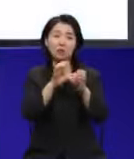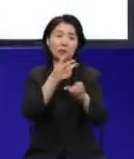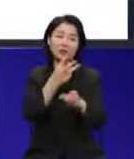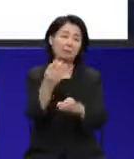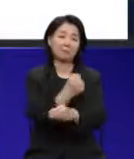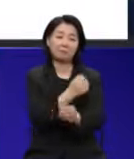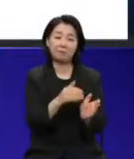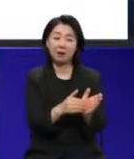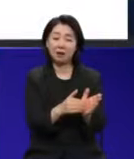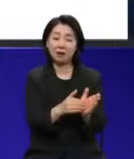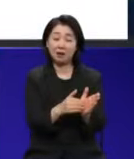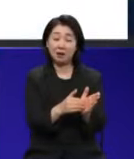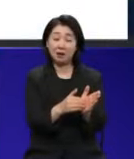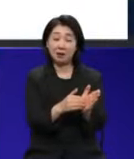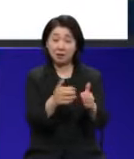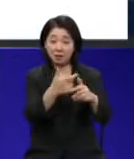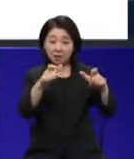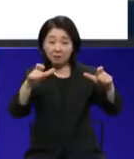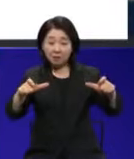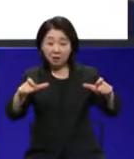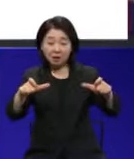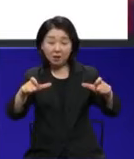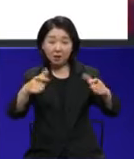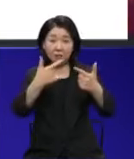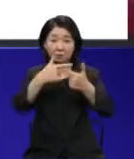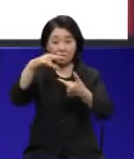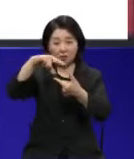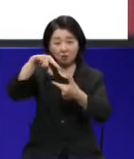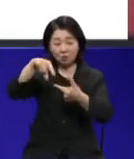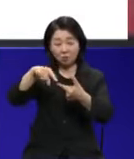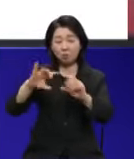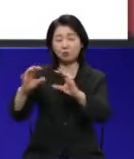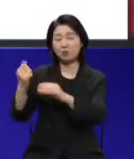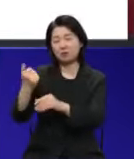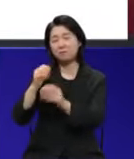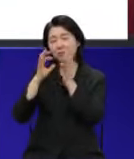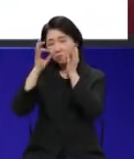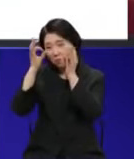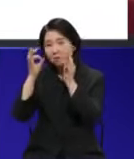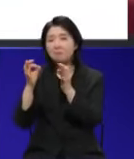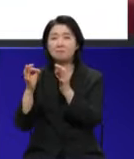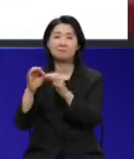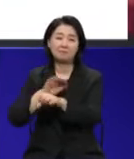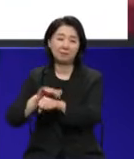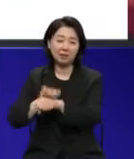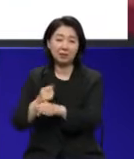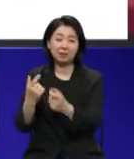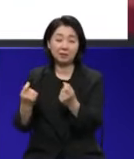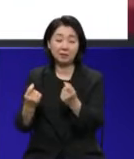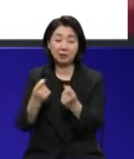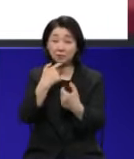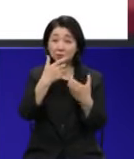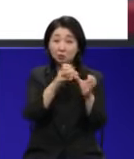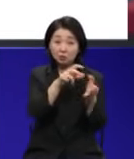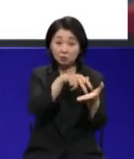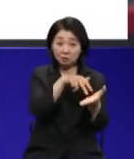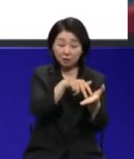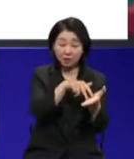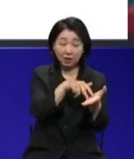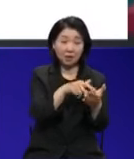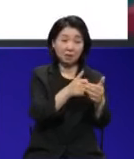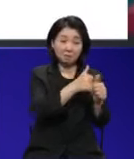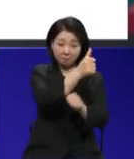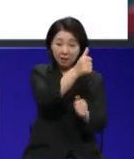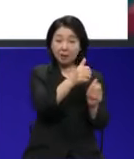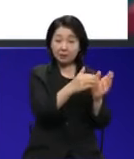왔어요 낙동 상장 선전을 한 거죠 국민 선전을 한 건데 민주당이 근데 보면 이번에 어쨌든 민주당이 이겼기